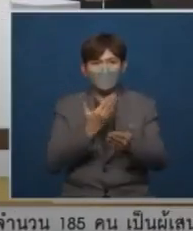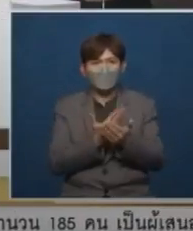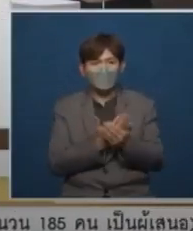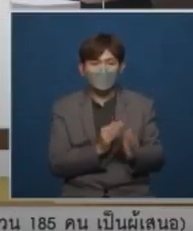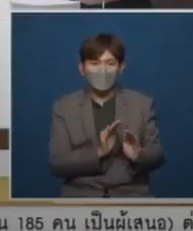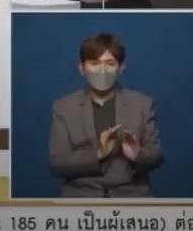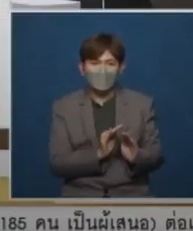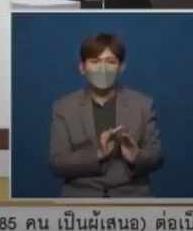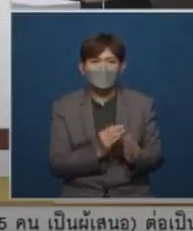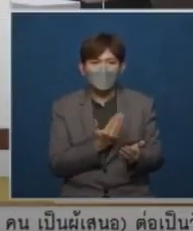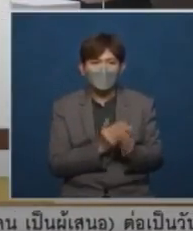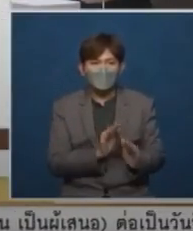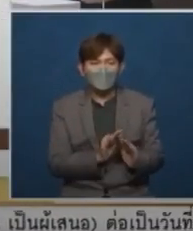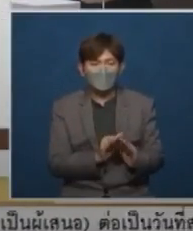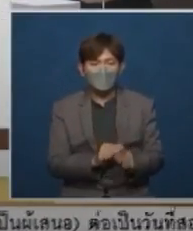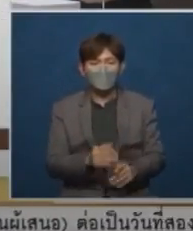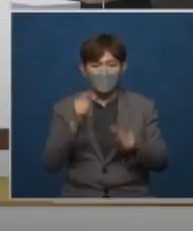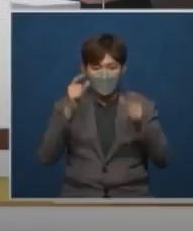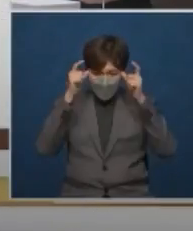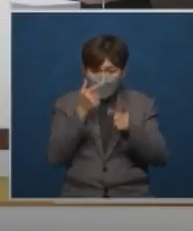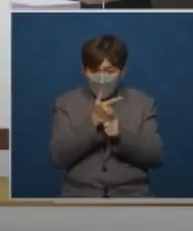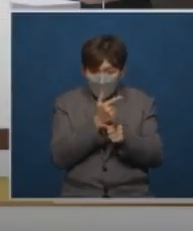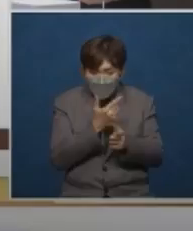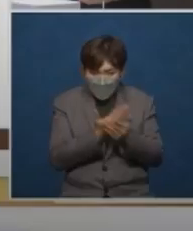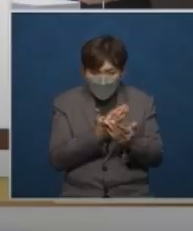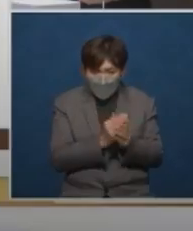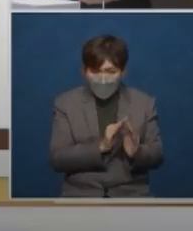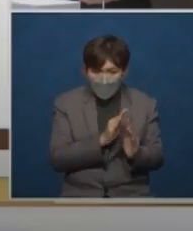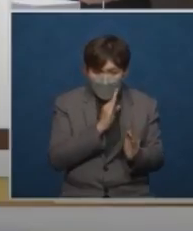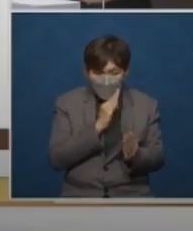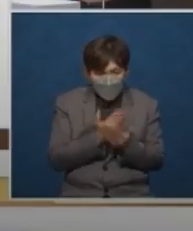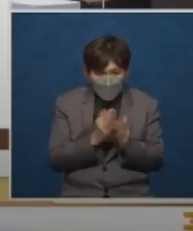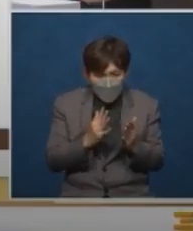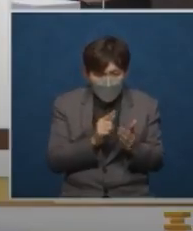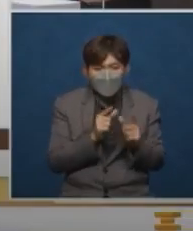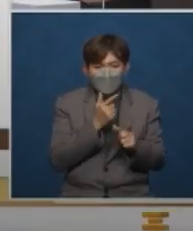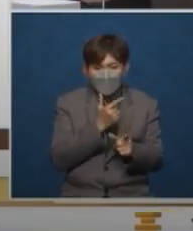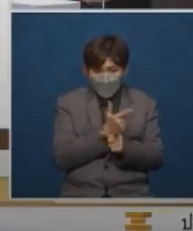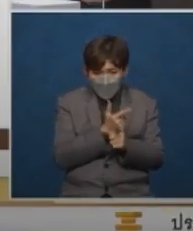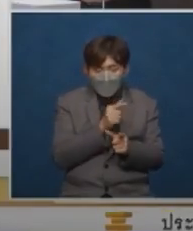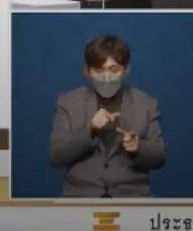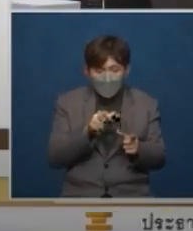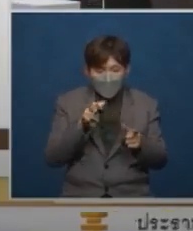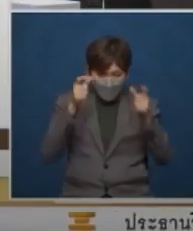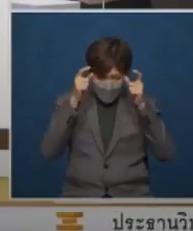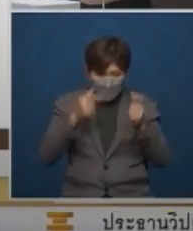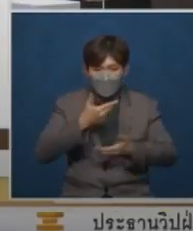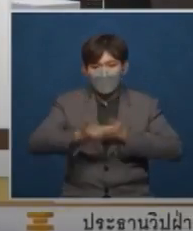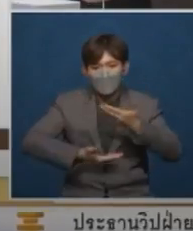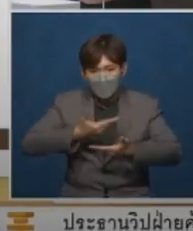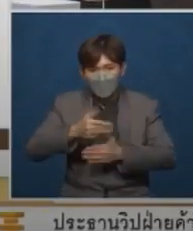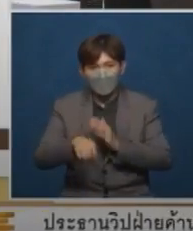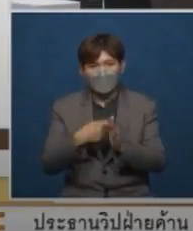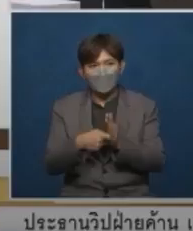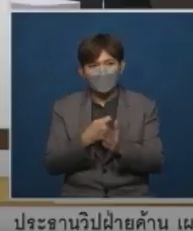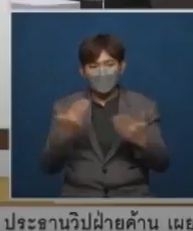อนสุดท้ายที่เกษตรกรจะควักออกมาใช้เมื่อมีความจำเป็นจริงๆหลายครอบครัวขายวัวเพื่อแลกกับค่าเ